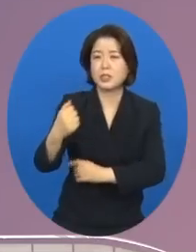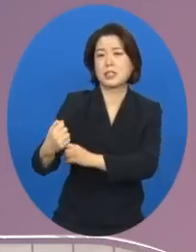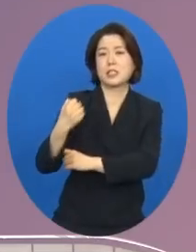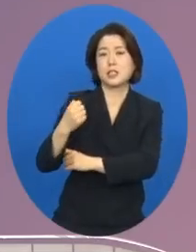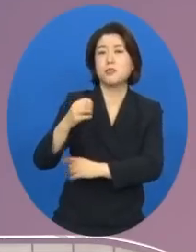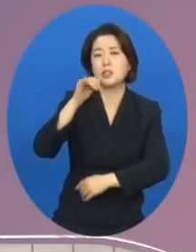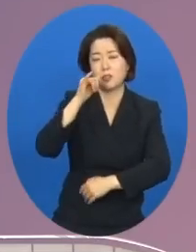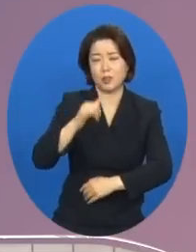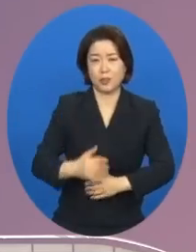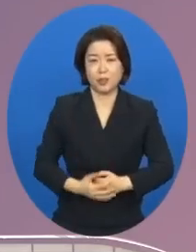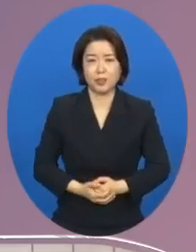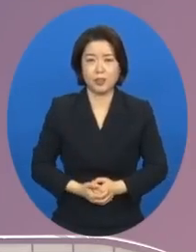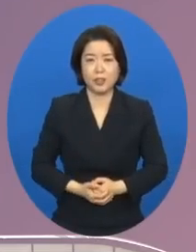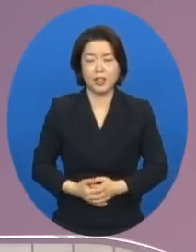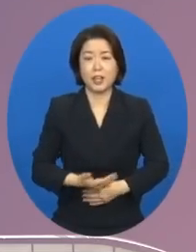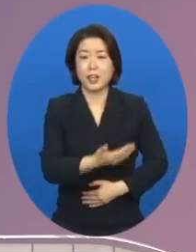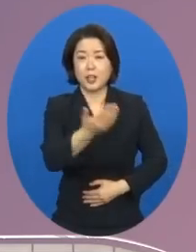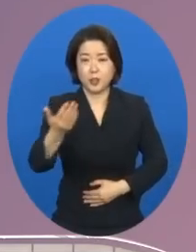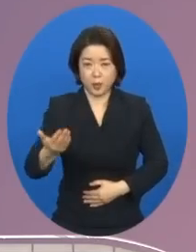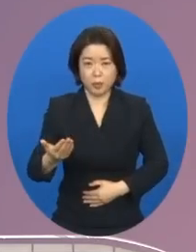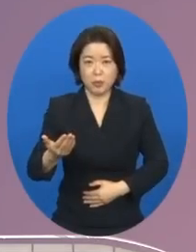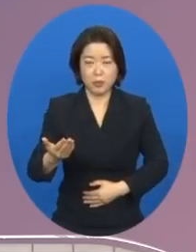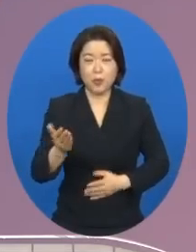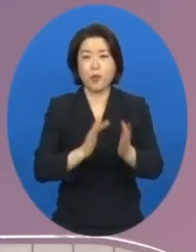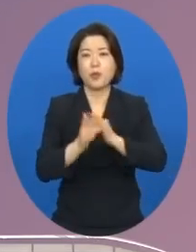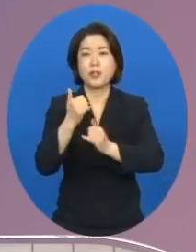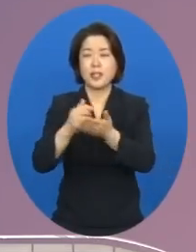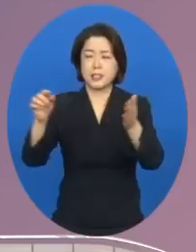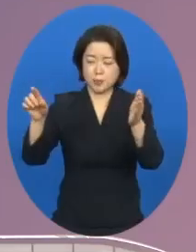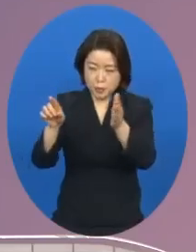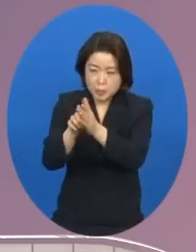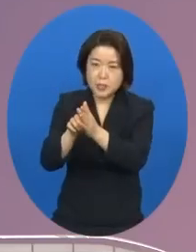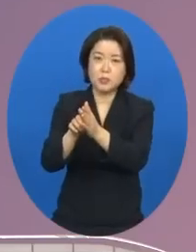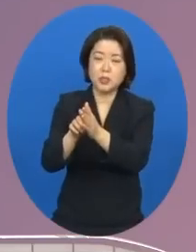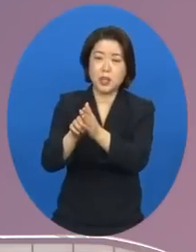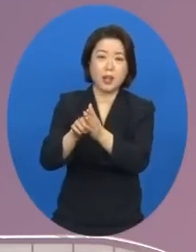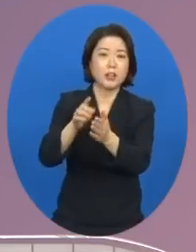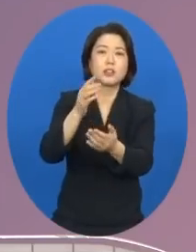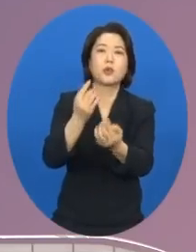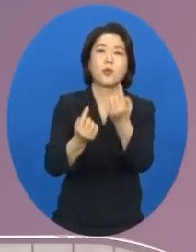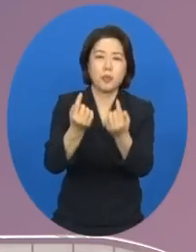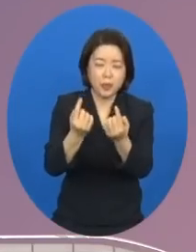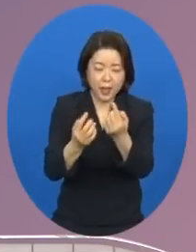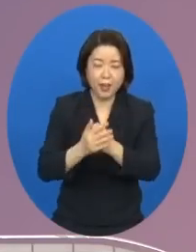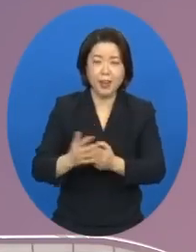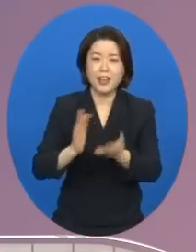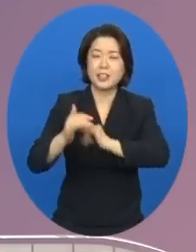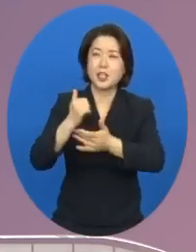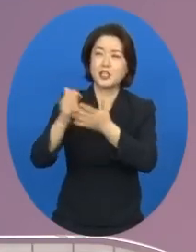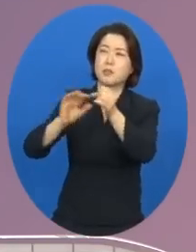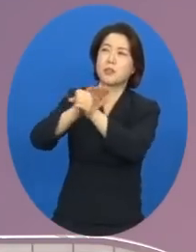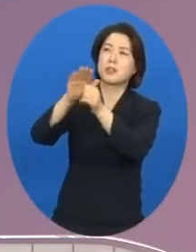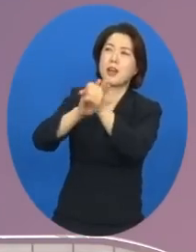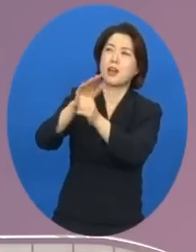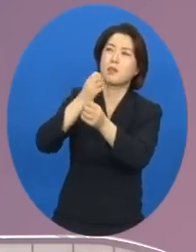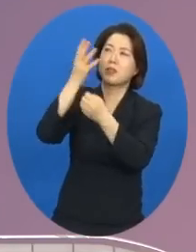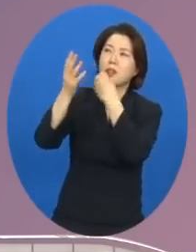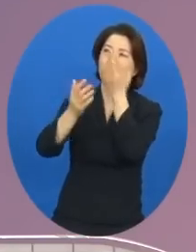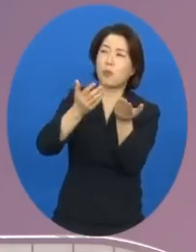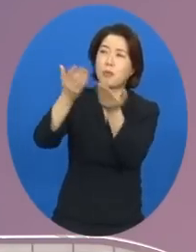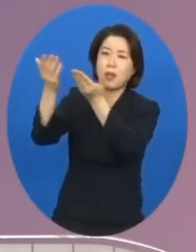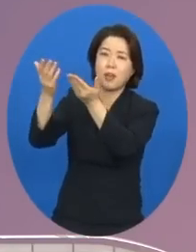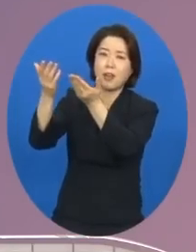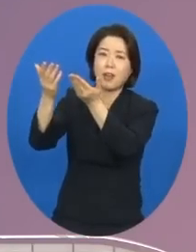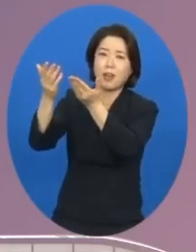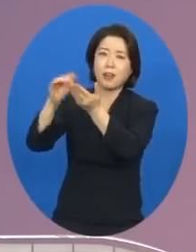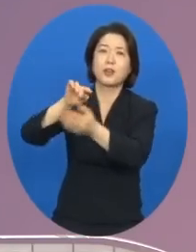것입니다. 여러분들도 예수님을 믿습니다 하지 말고 예수님을 사랑합니다 하는 고백을